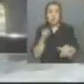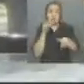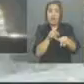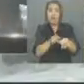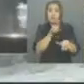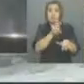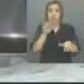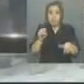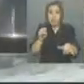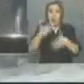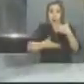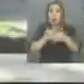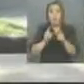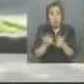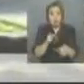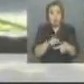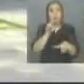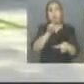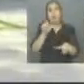จุบันขายกันเชือกละนับล้านบาท